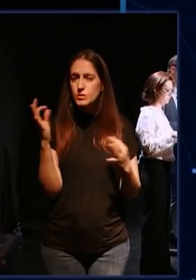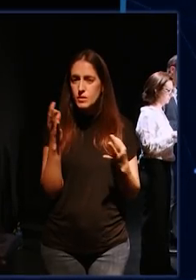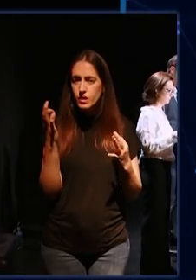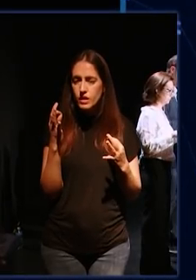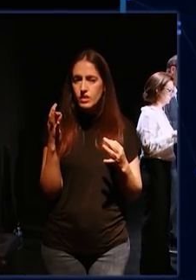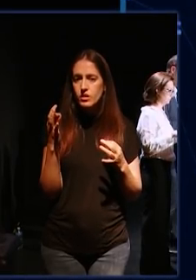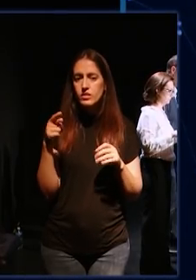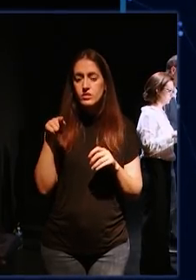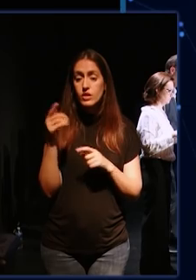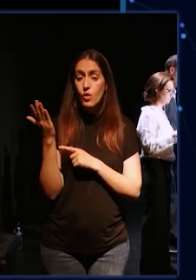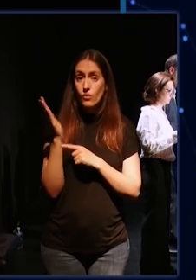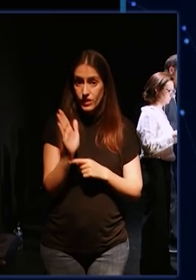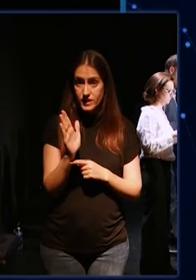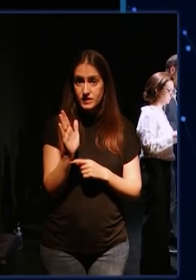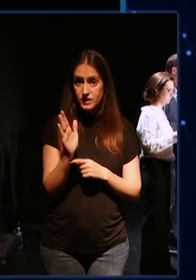CESTEC ofereixi